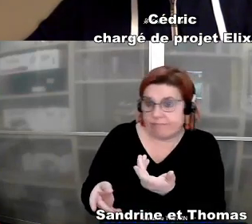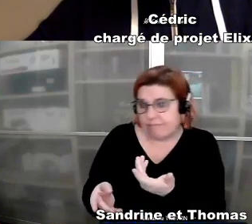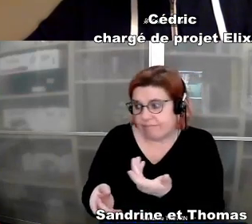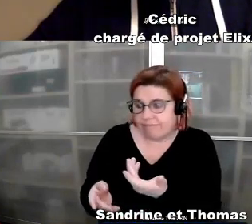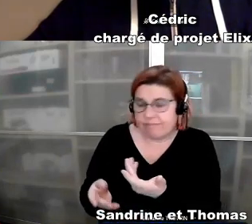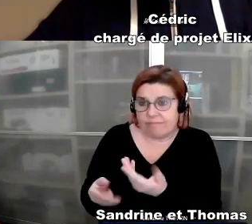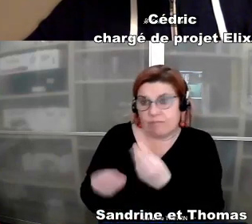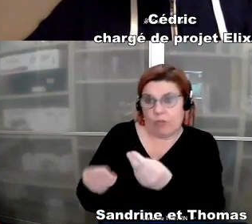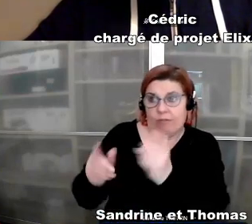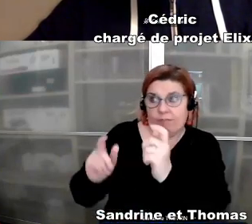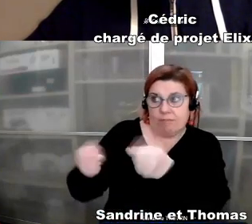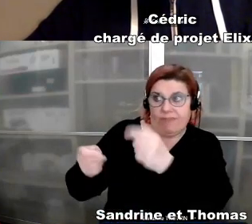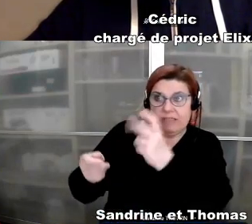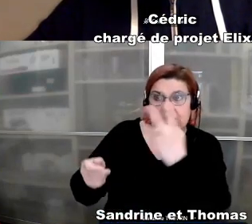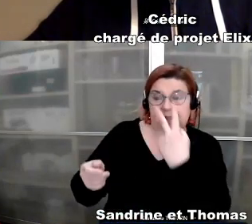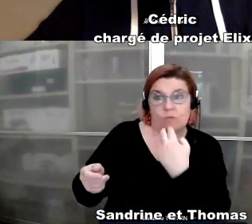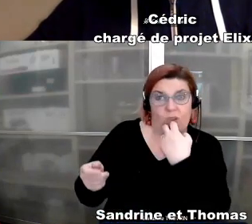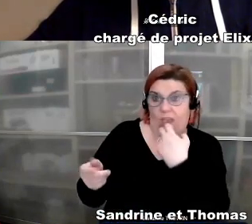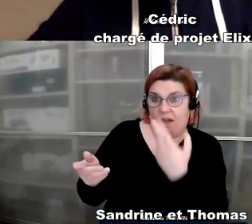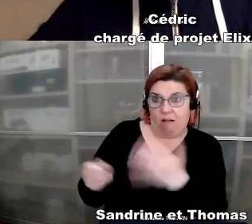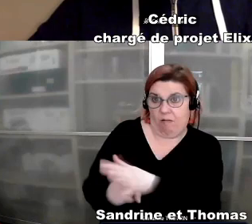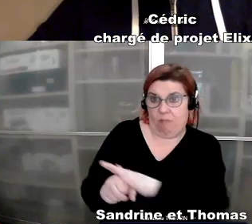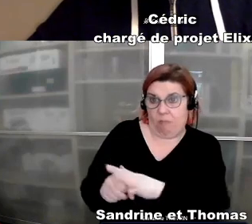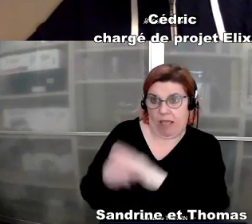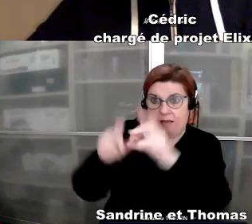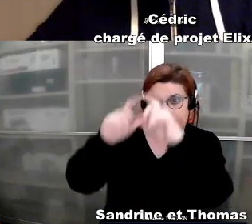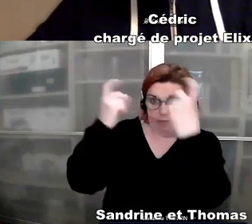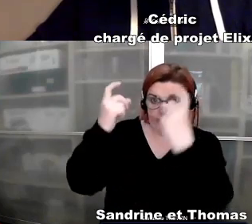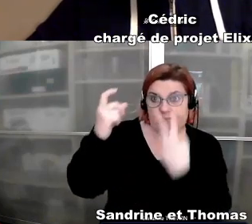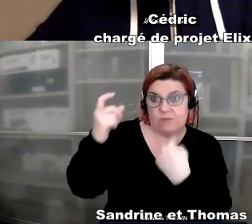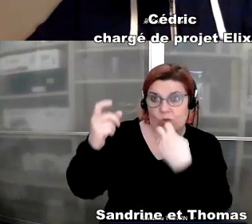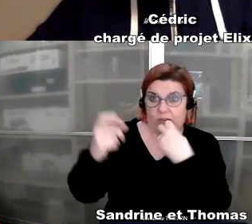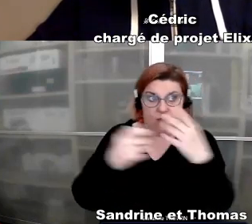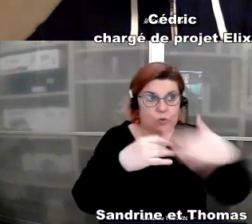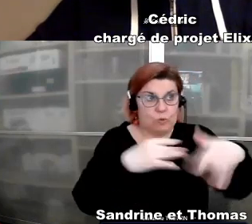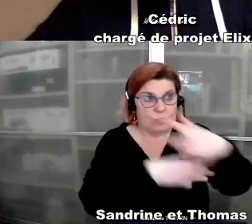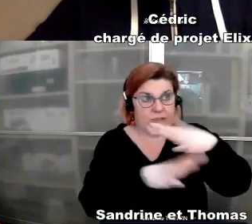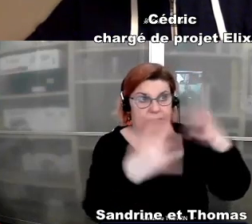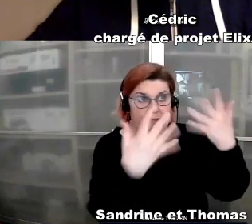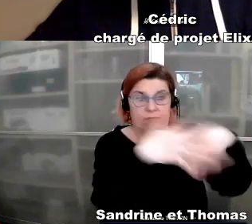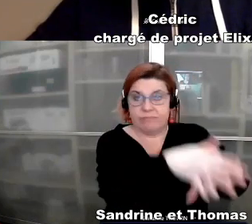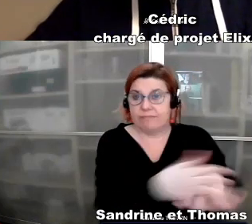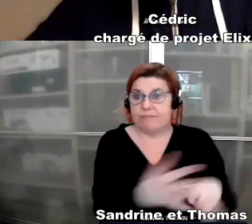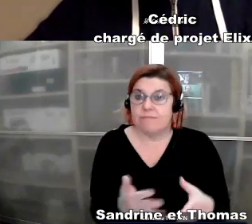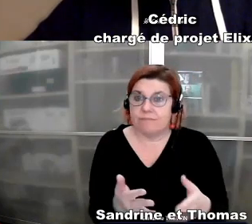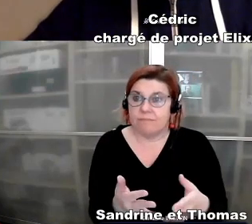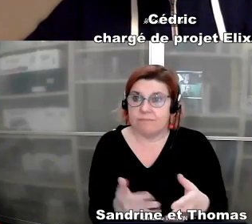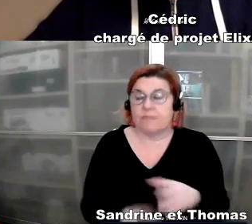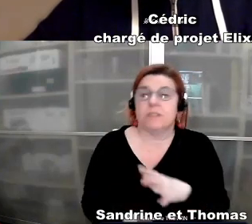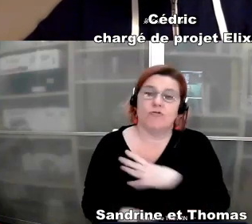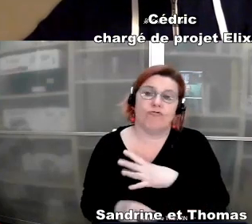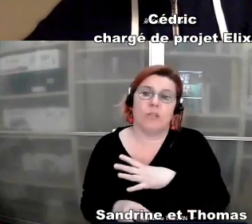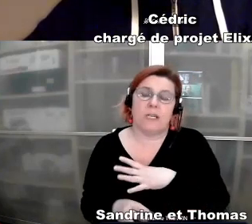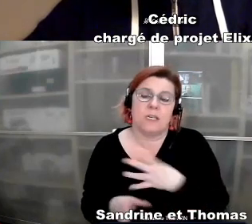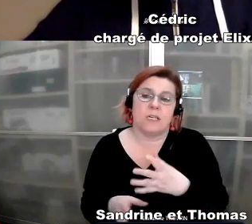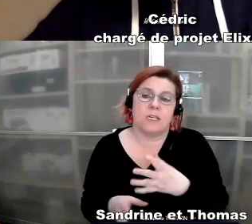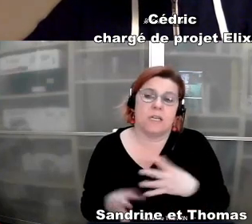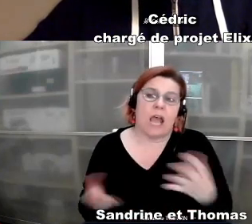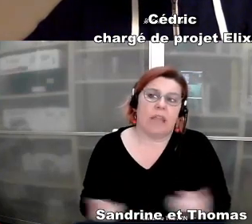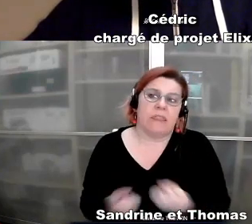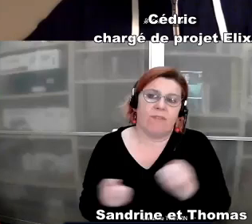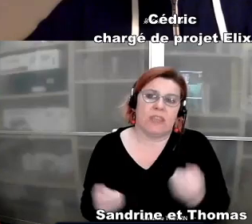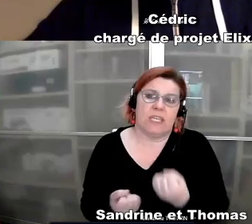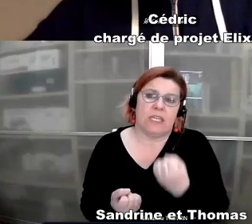d'être des citoyens qui vont participer pleinement à la vie de la société. Alors, on a deux pôles